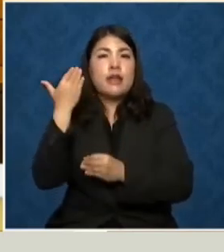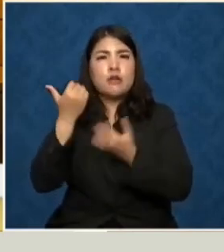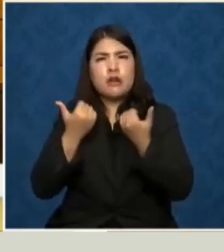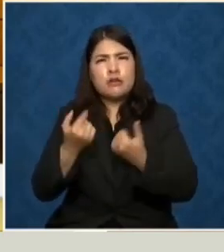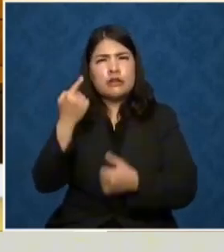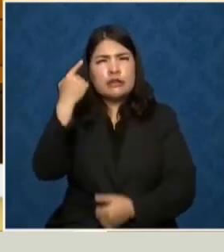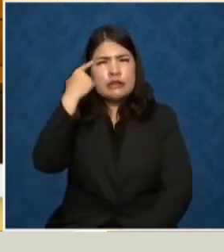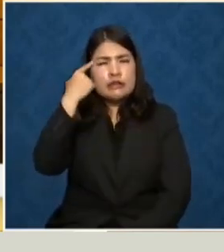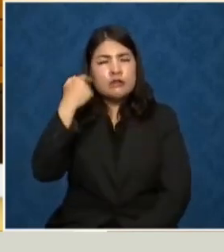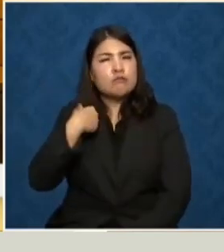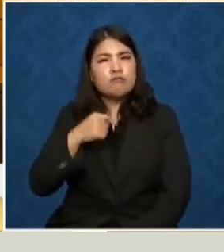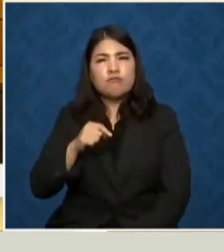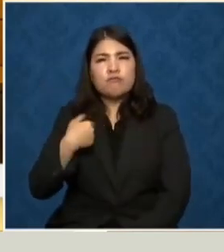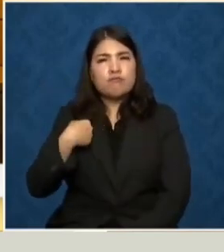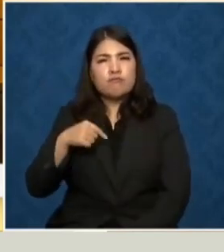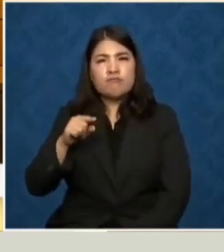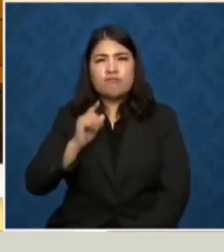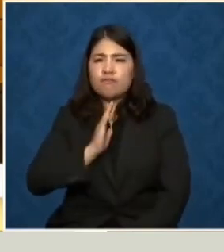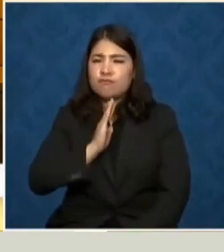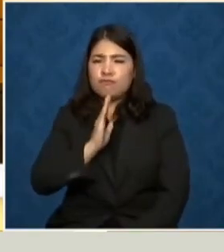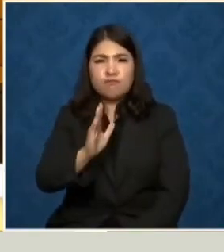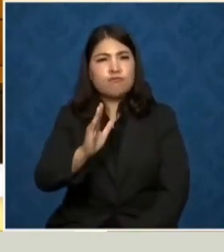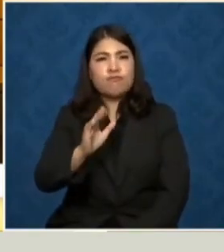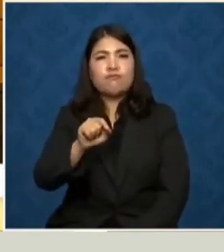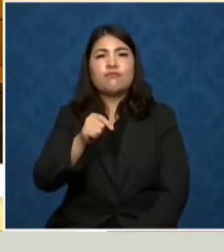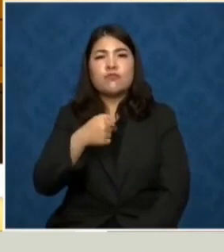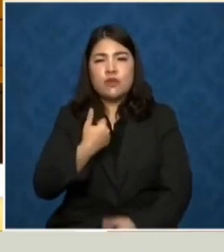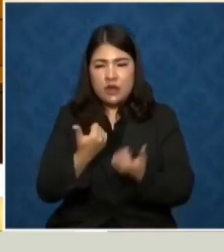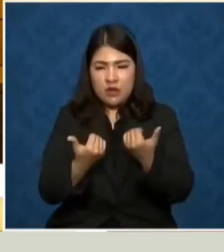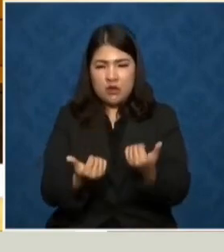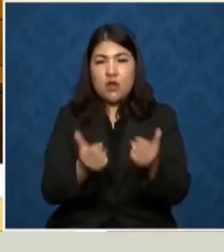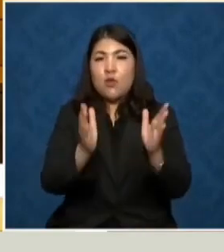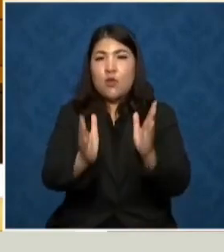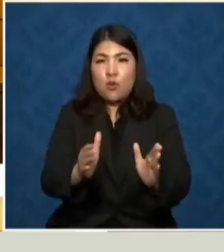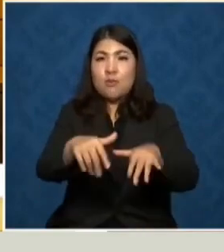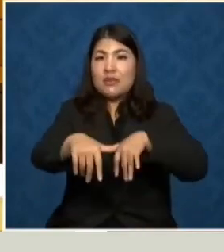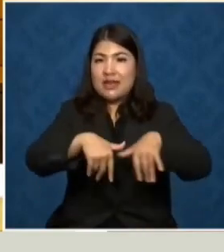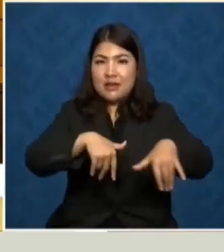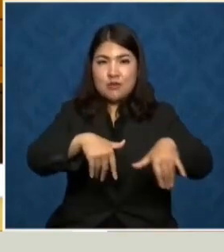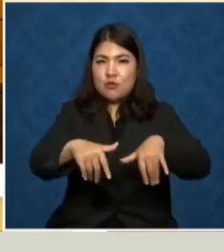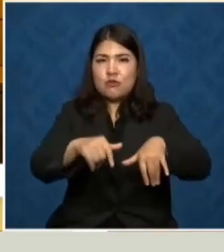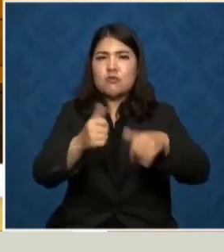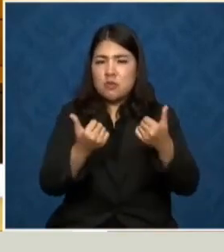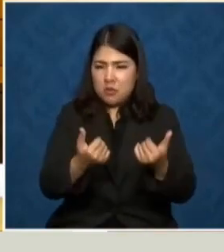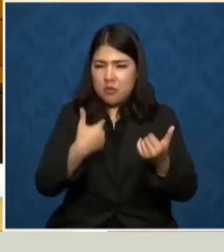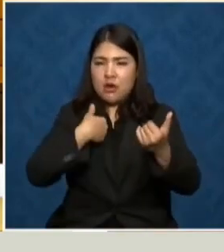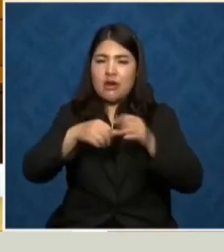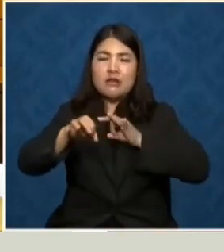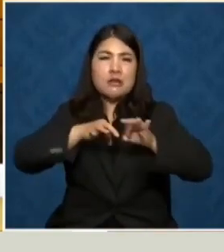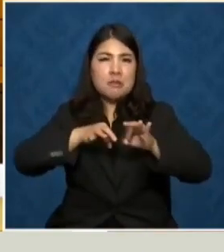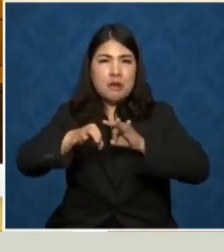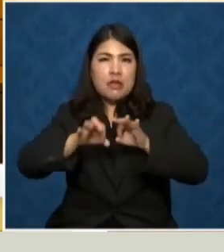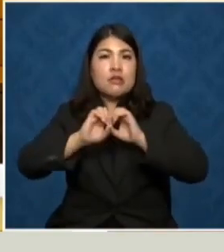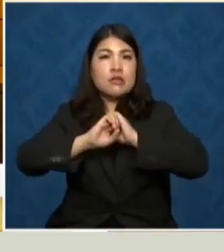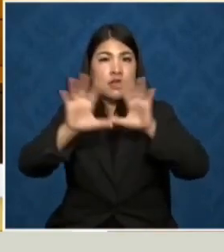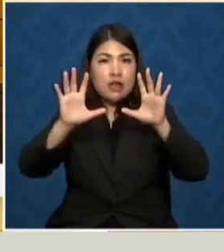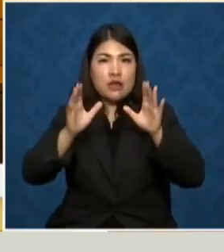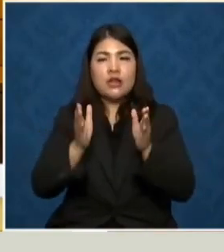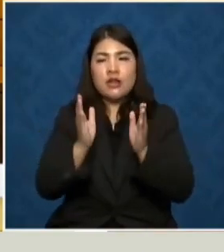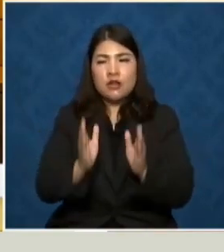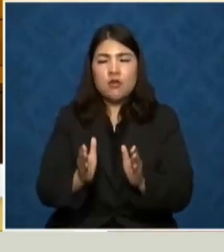ความซื่อสัตย์โปร่งใสเอาประชาชนเป็นที่ตั้งนะครับแล้วก็พร้อมให้ความกระจ่างกับท่านสมาชิกที่ยังมี